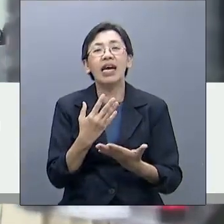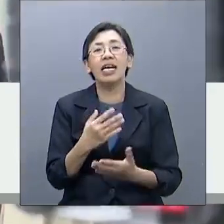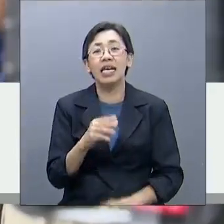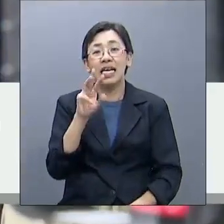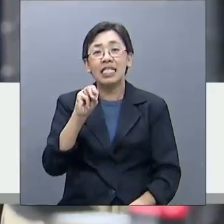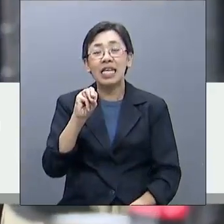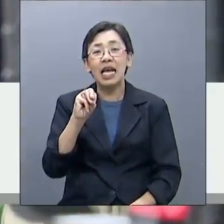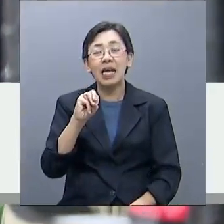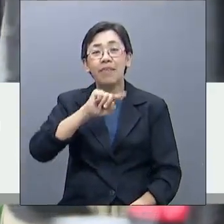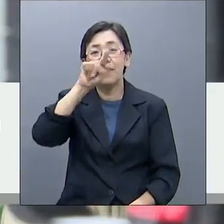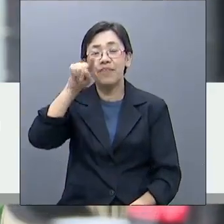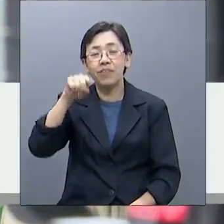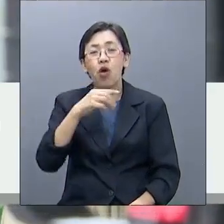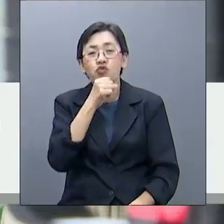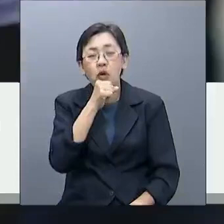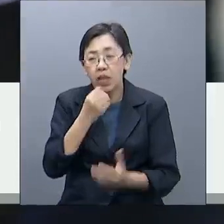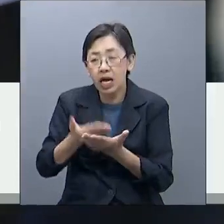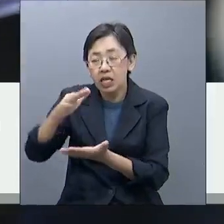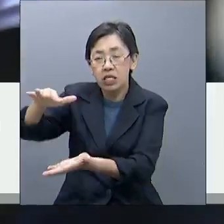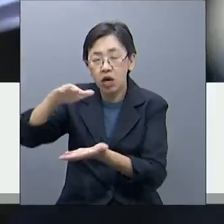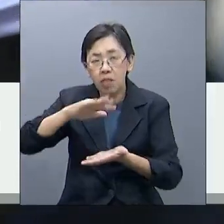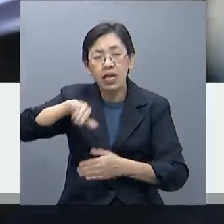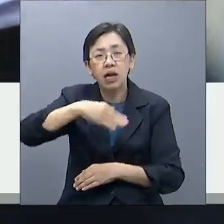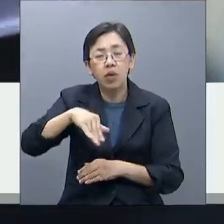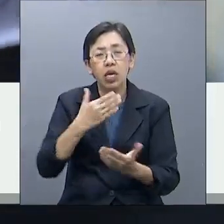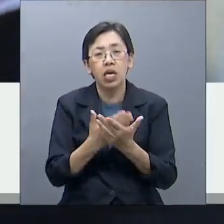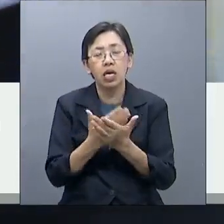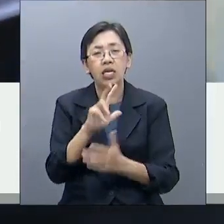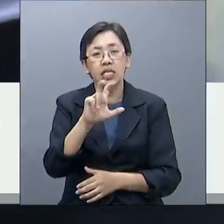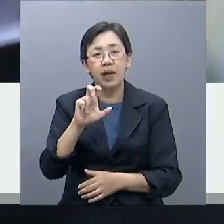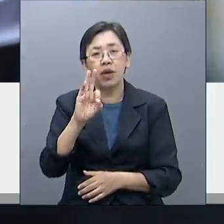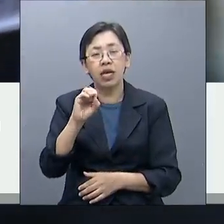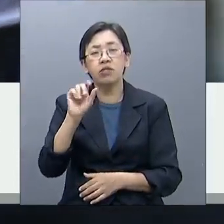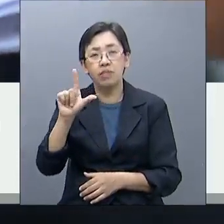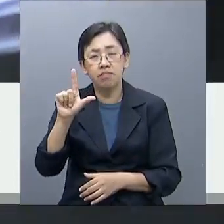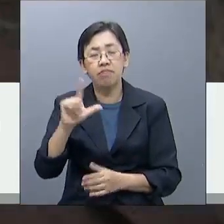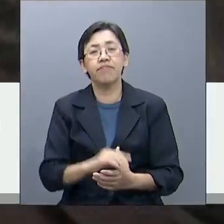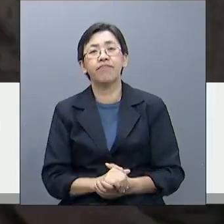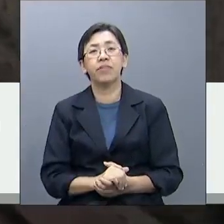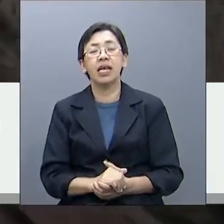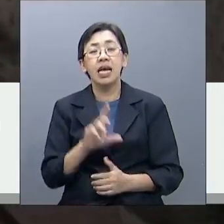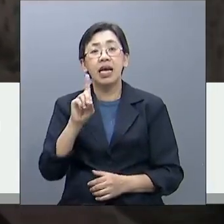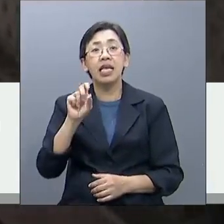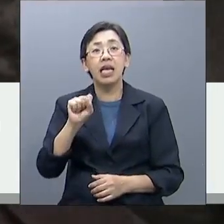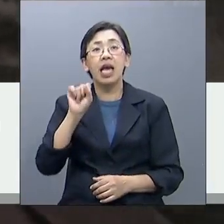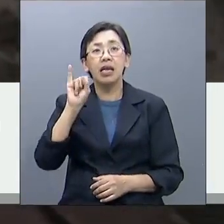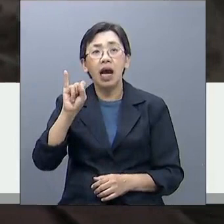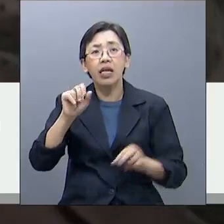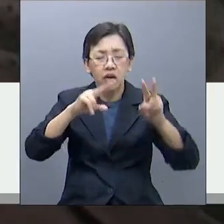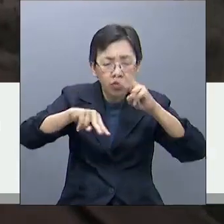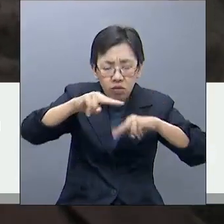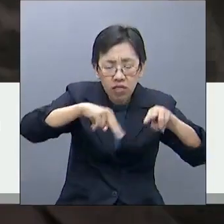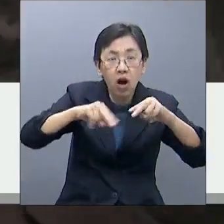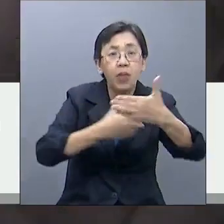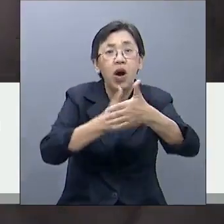ครรับซื้อมาจากผู้ต้องหารวมมูลค่ากว่า390ล้านบาทซึ่งก่อนหน้านี้ DSI ได้เข้าไปตรวจสอบห้อง